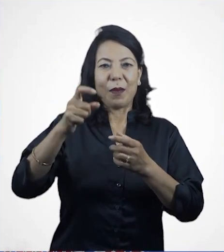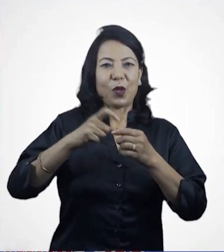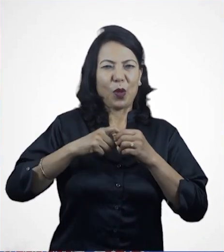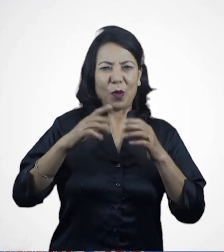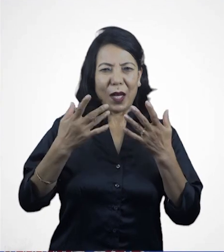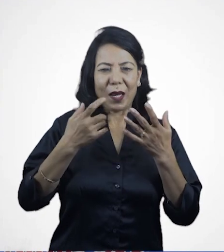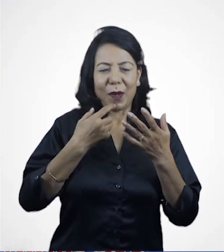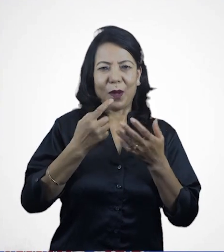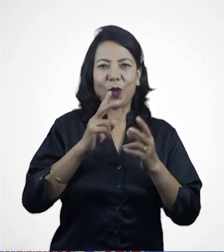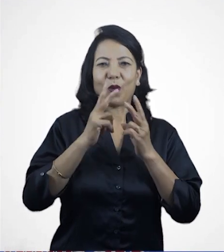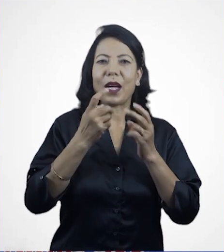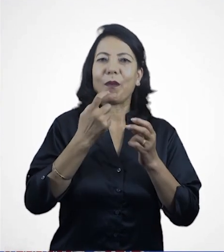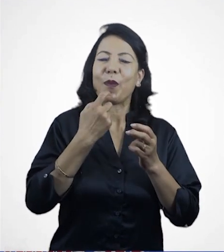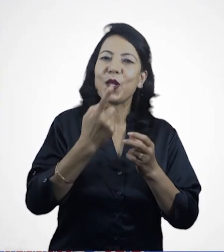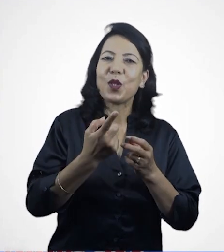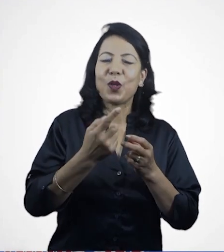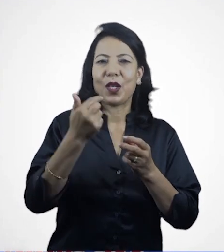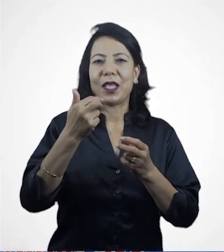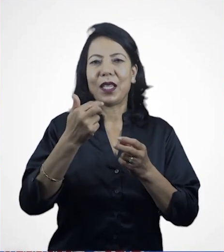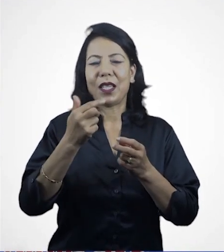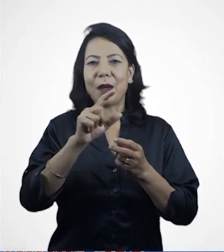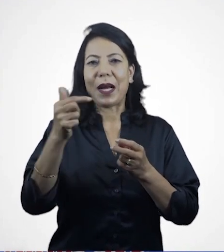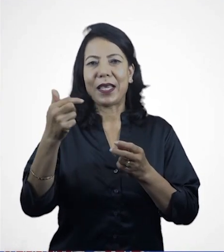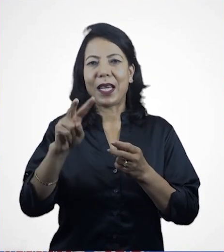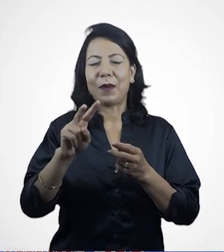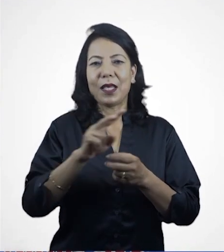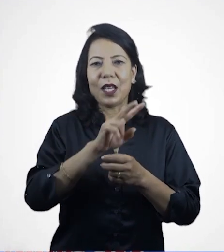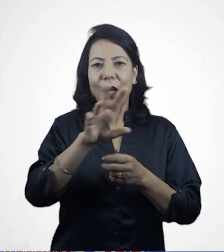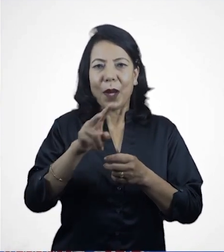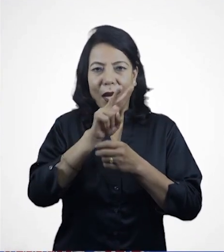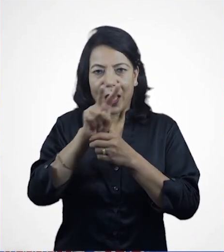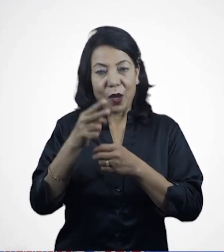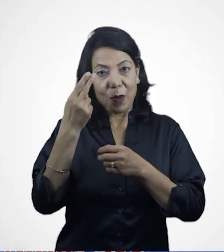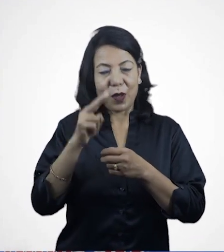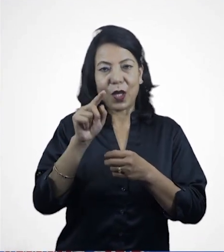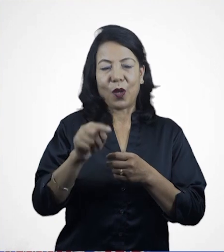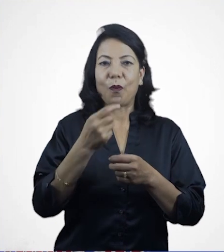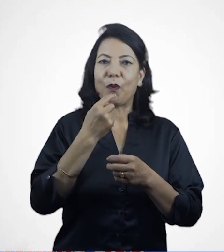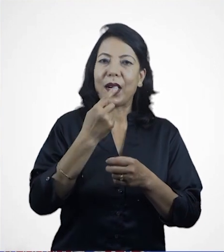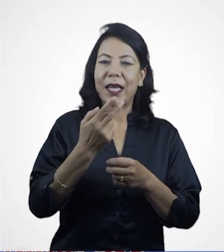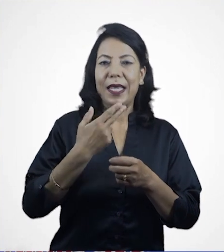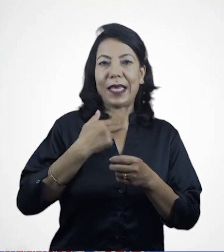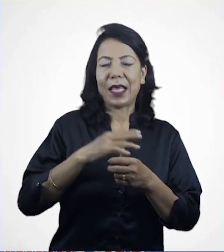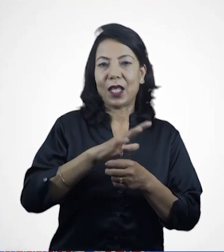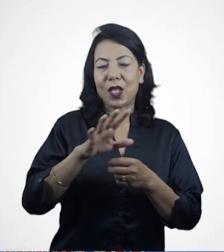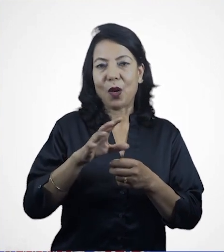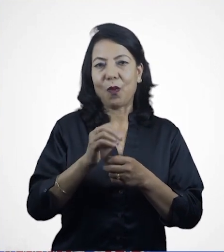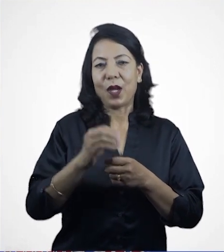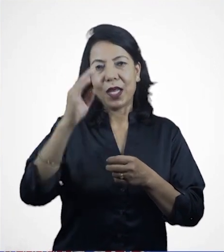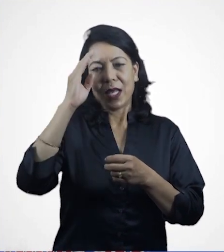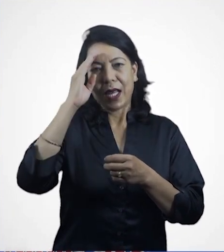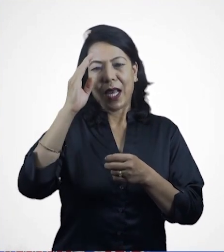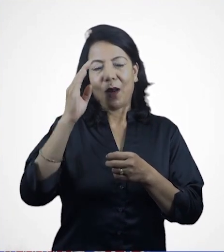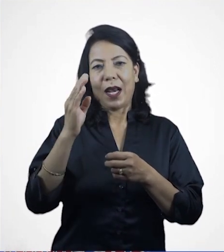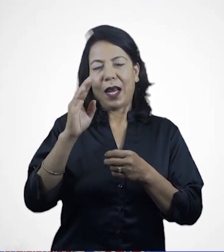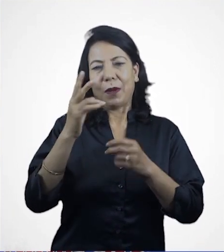मचे आजे यह कुरा गर्षो आजे यह टेलिविजन, मने पाल टेलिविजन जुन आवरो दर्शकले राणु भाहाचा यह ची आजे आजे मा बंचु ती तमाम सरकार वाला